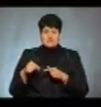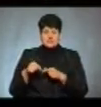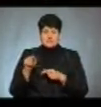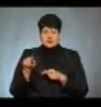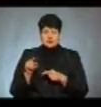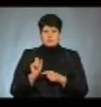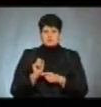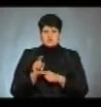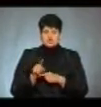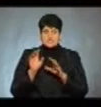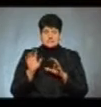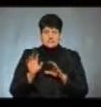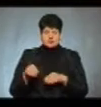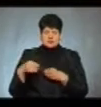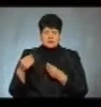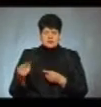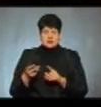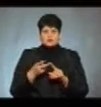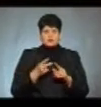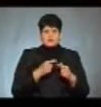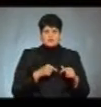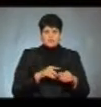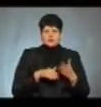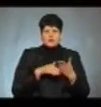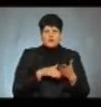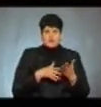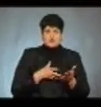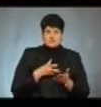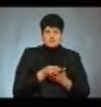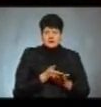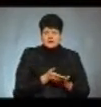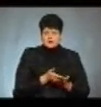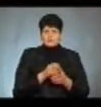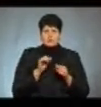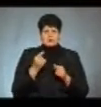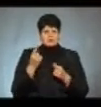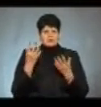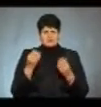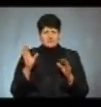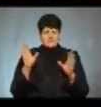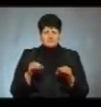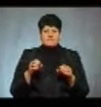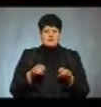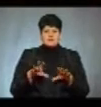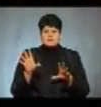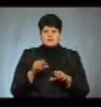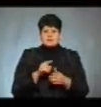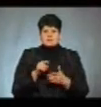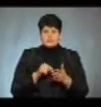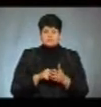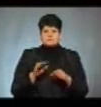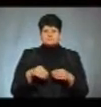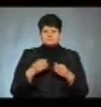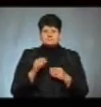який призначає статус і надає пільги, другий відділ допомог, який виплачує. Тому можна в один день вирішити всі питання, але для